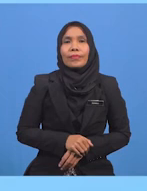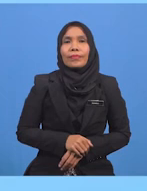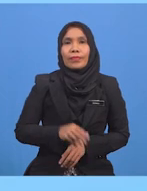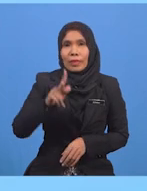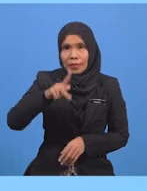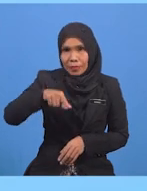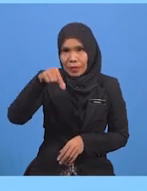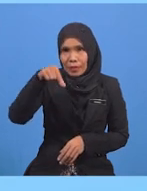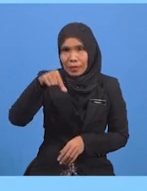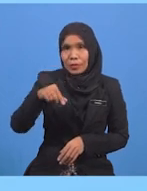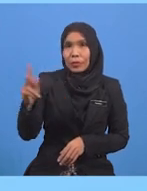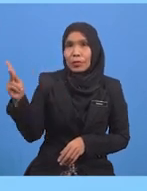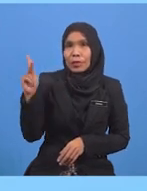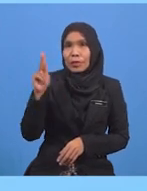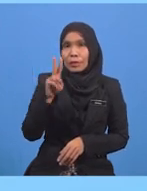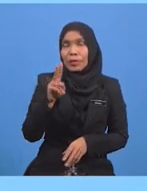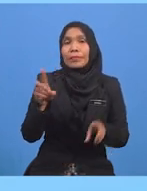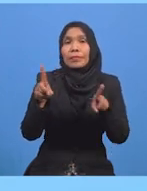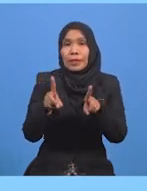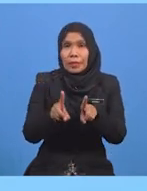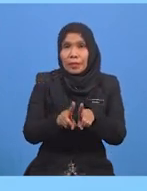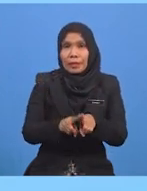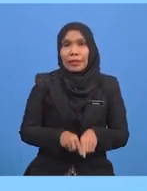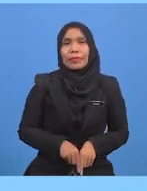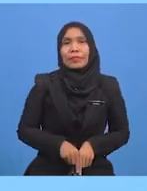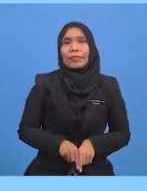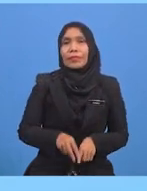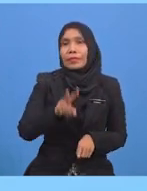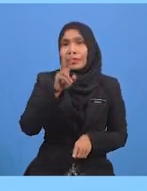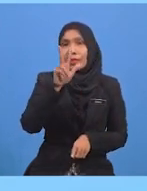PQ kuasa 2 sama dengan